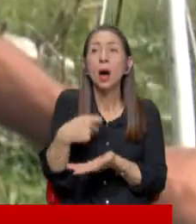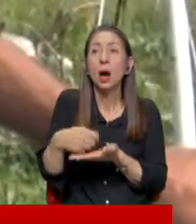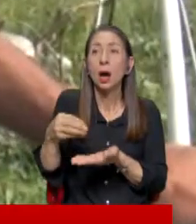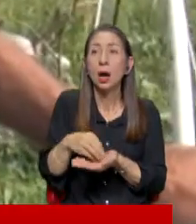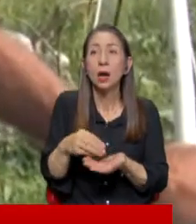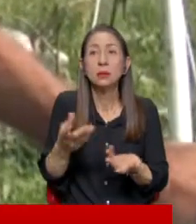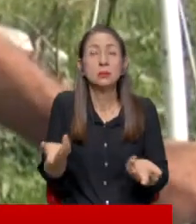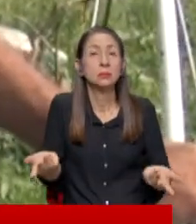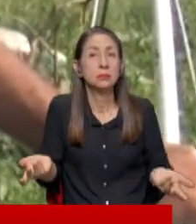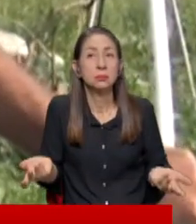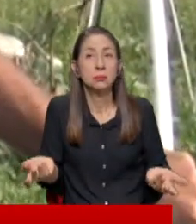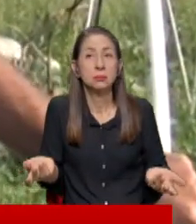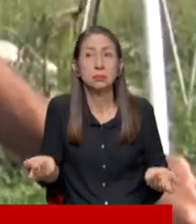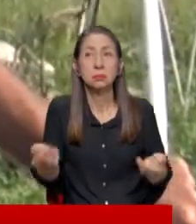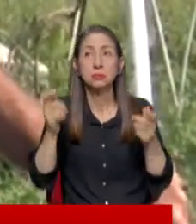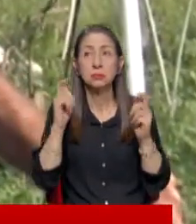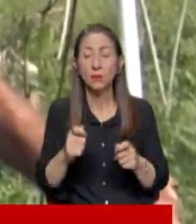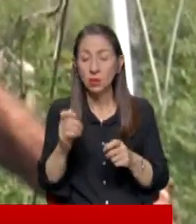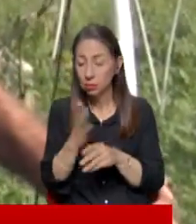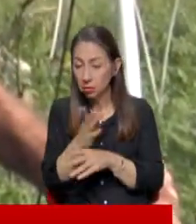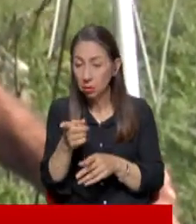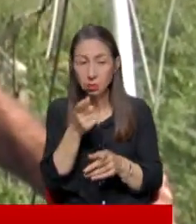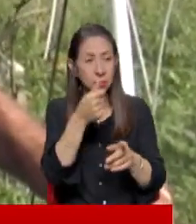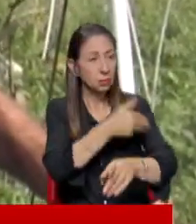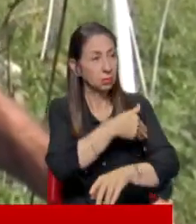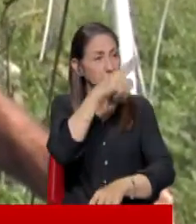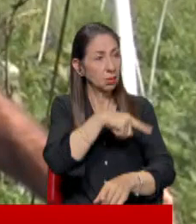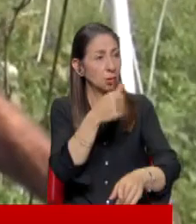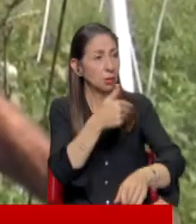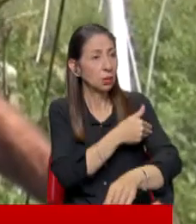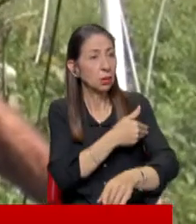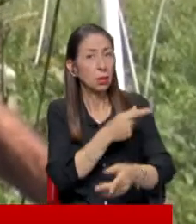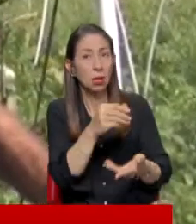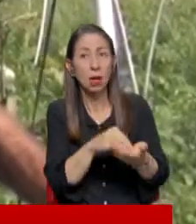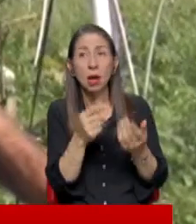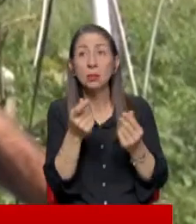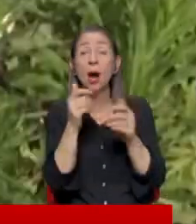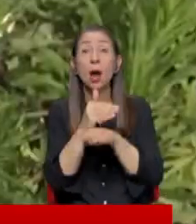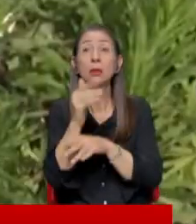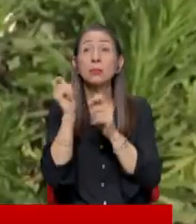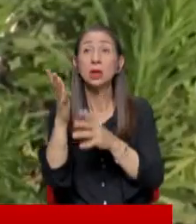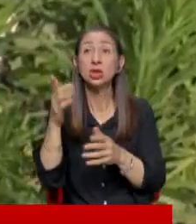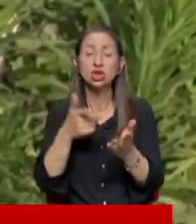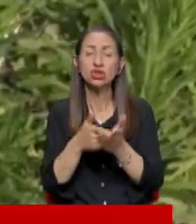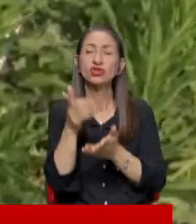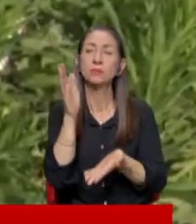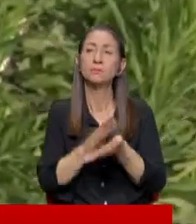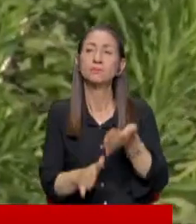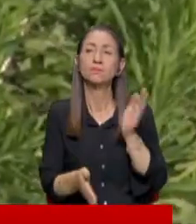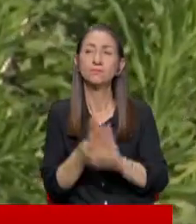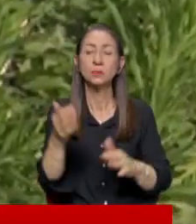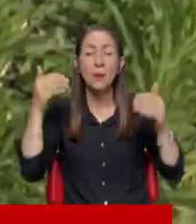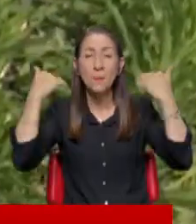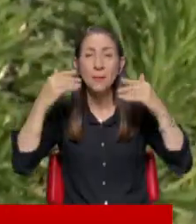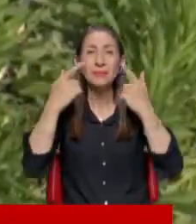Yemeler az. Yaptığımız ürüne karşılık yemelerimizin farkını alıyoruz. Sıkıntı yok ama hayat çok pahalı. Çiftçi bitti.